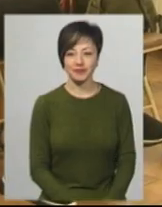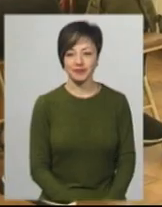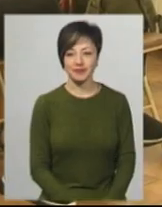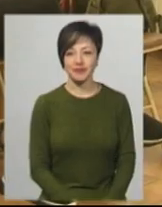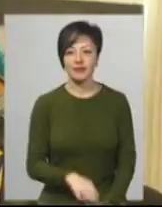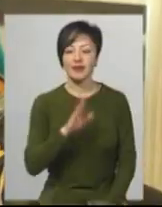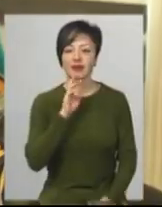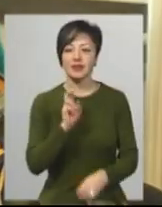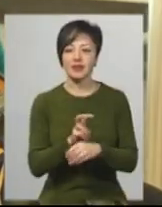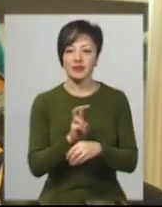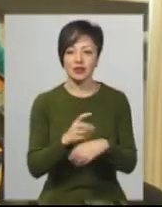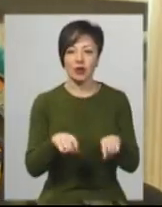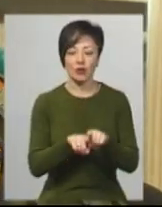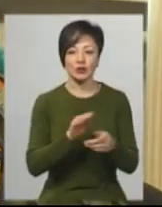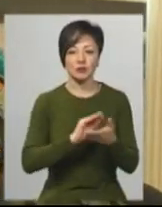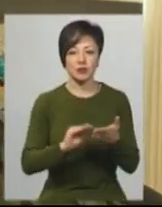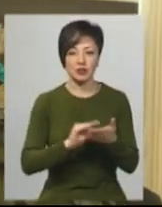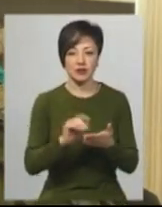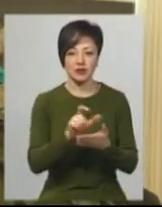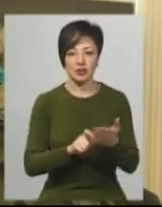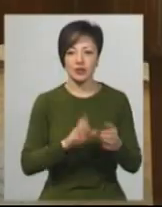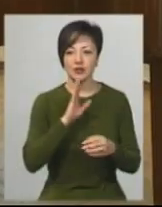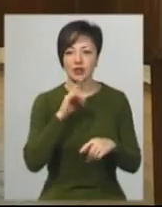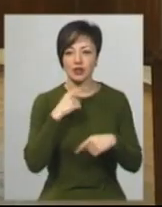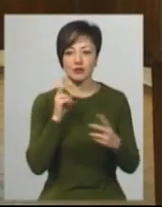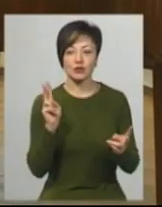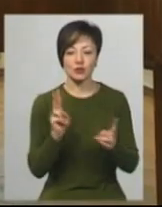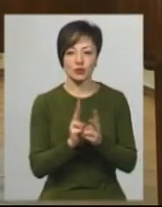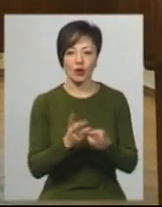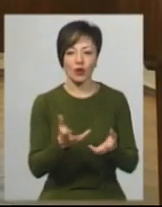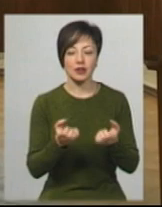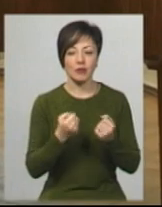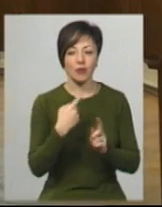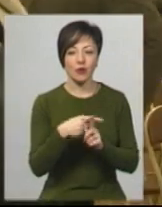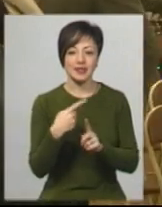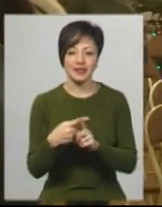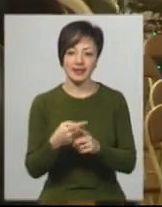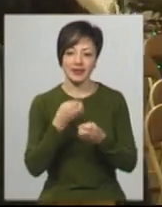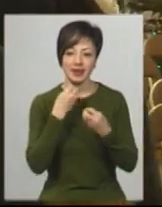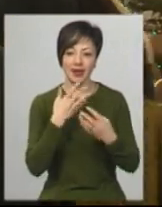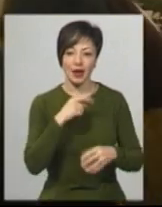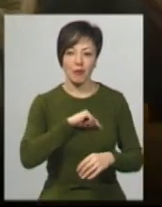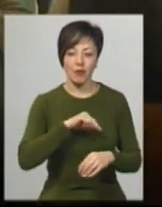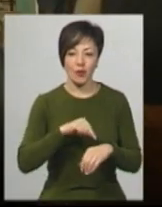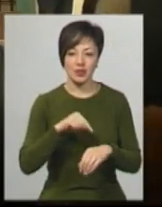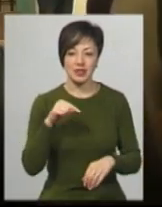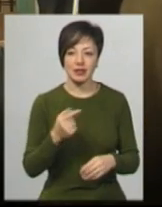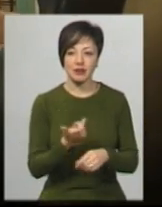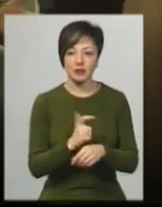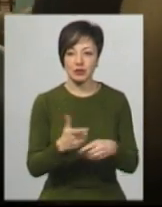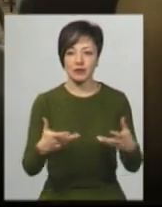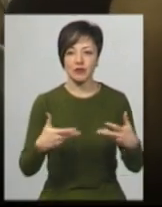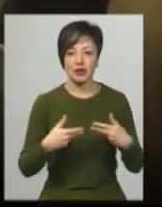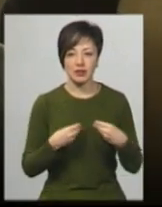Яна Гоменюк також пише вірші. Дівчина каже, від зустрічі з Ольгою Саліпою отримала позитивні емоції. Найбільше мене вразив вірш